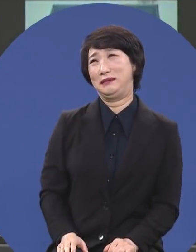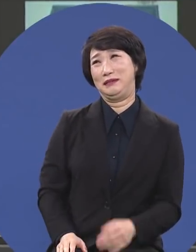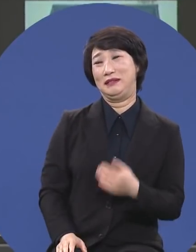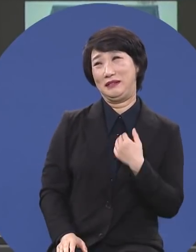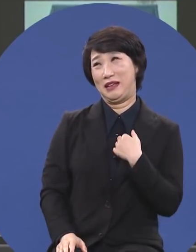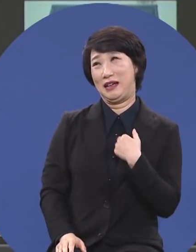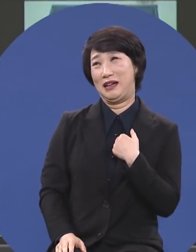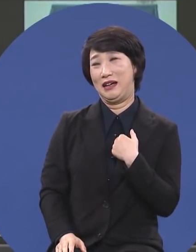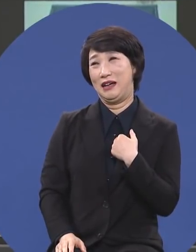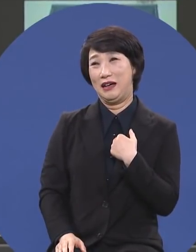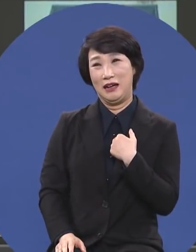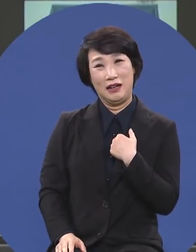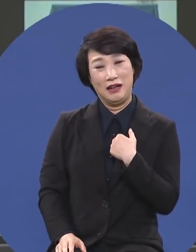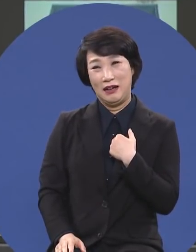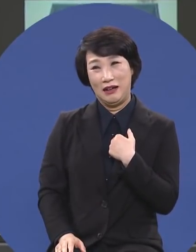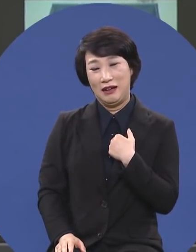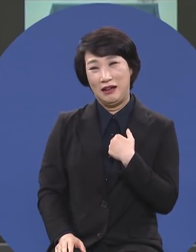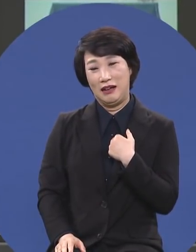내가